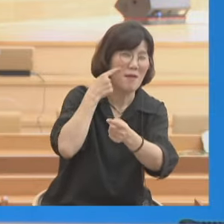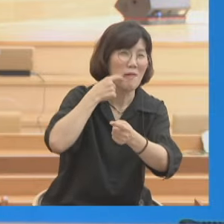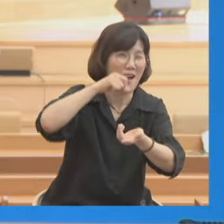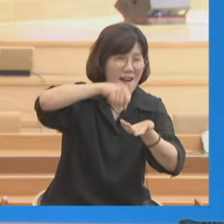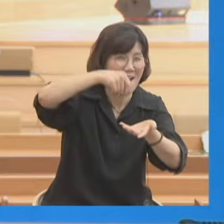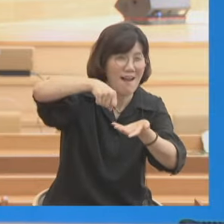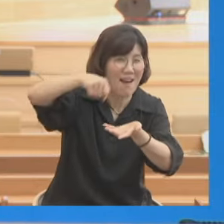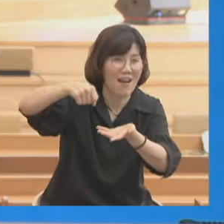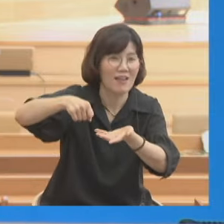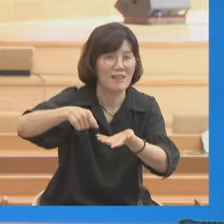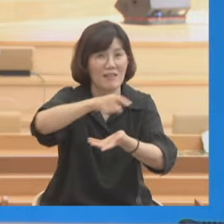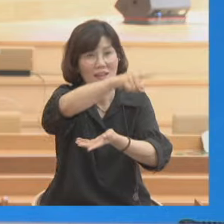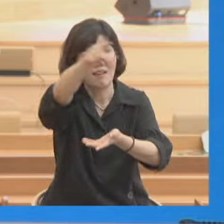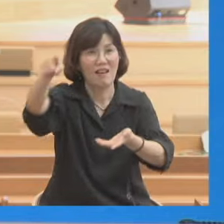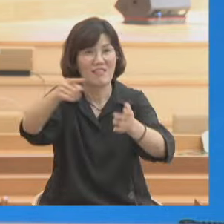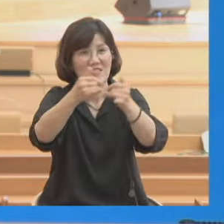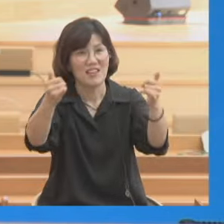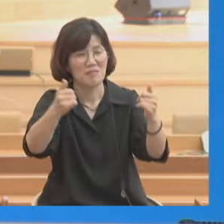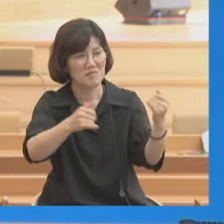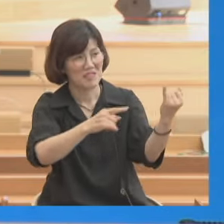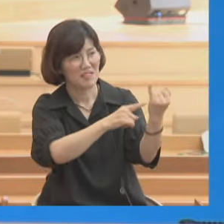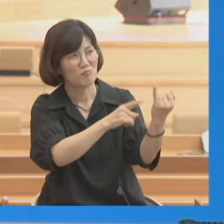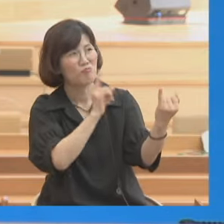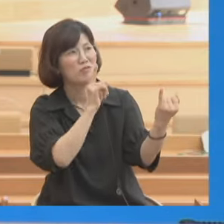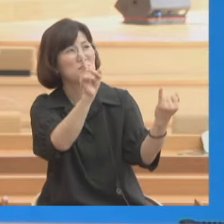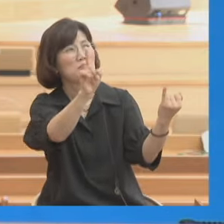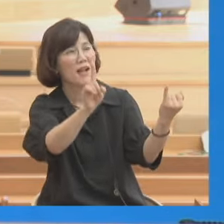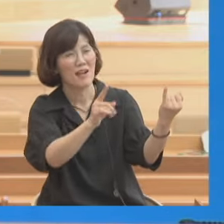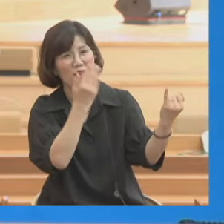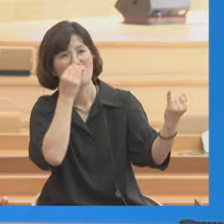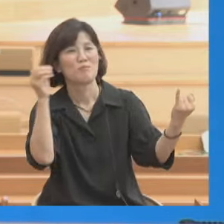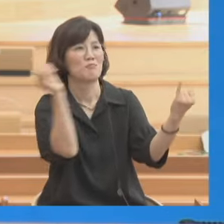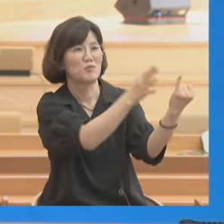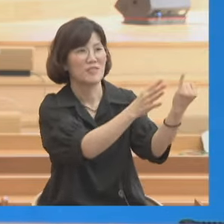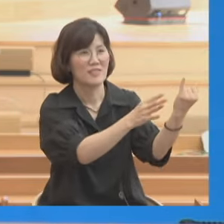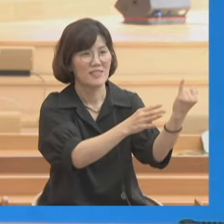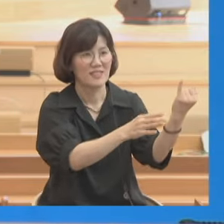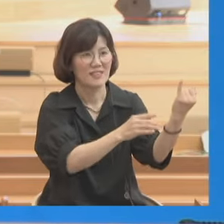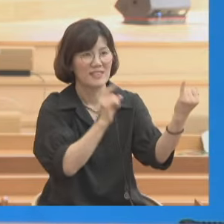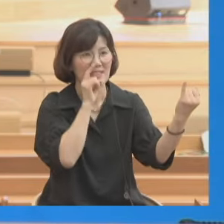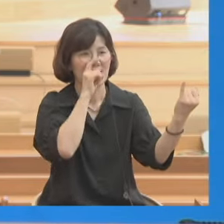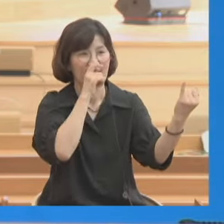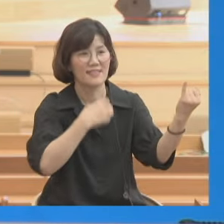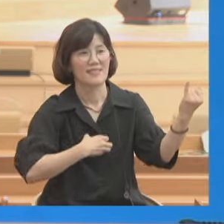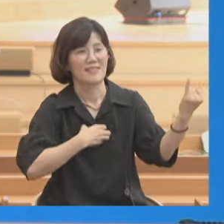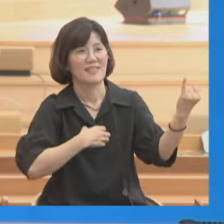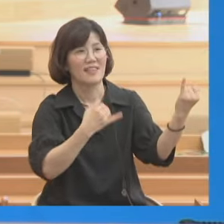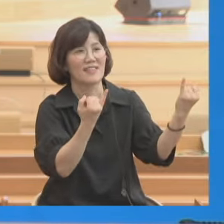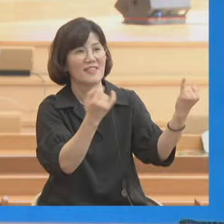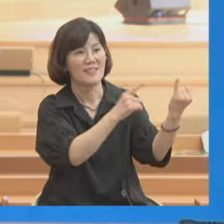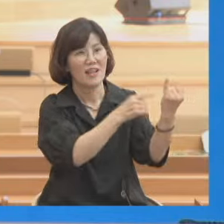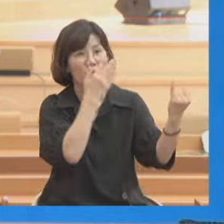동네 사람들이 무시하면 끝나는 거야. 그냥 저 뭐 걸레 같은 여인 무시하면 끝나요.